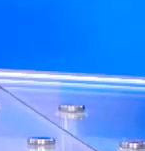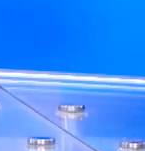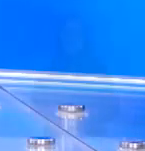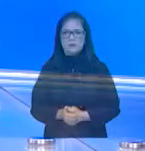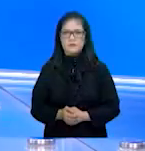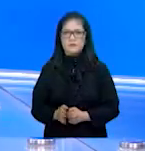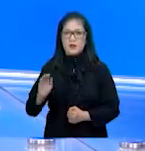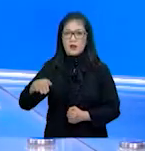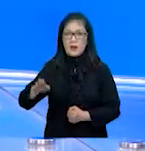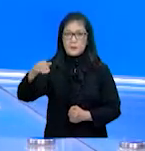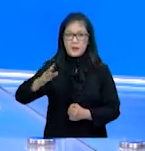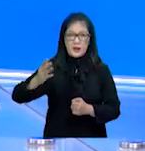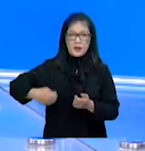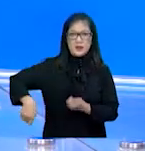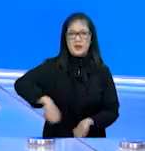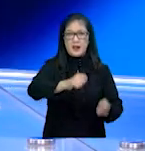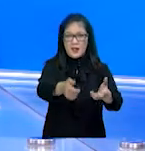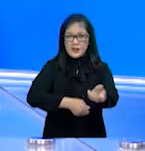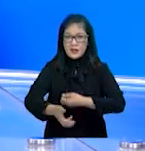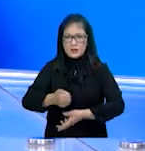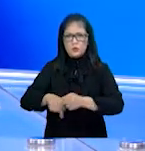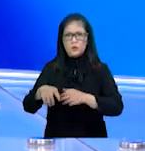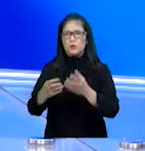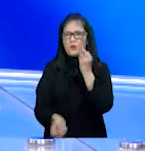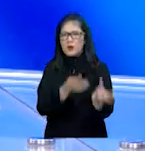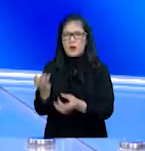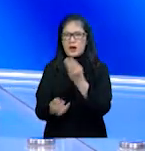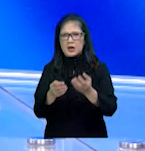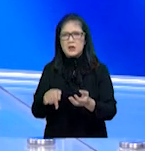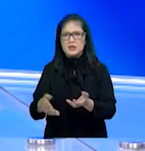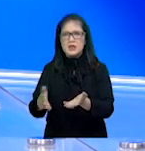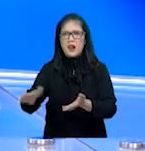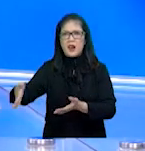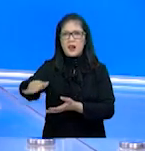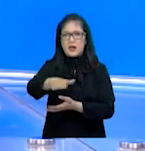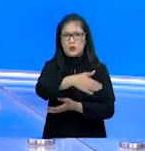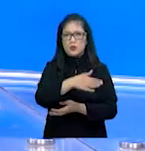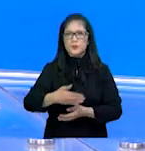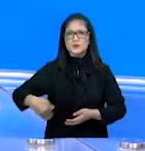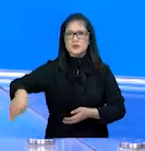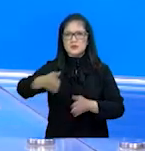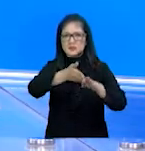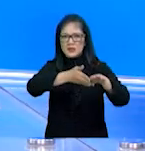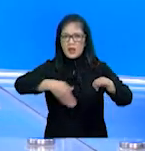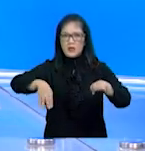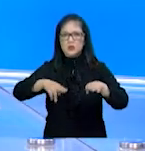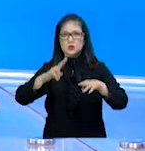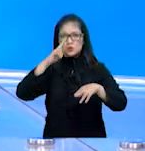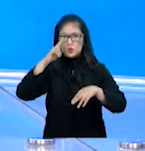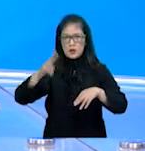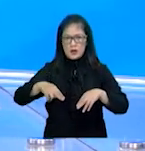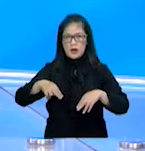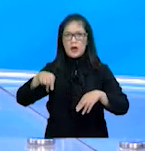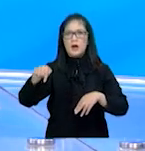Kembali di seputar IDU siang, pemirsa, sebuah kapal nelayan habis terbakar di tengah laut di perairan Selat Sunda. Diduga kapal